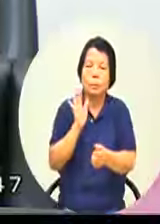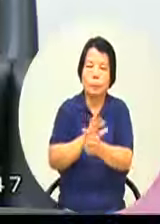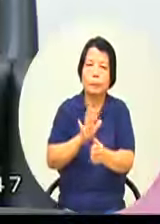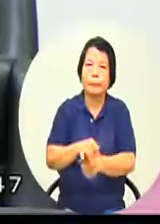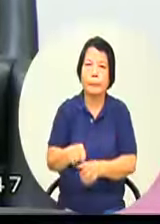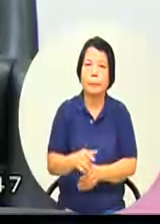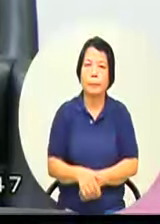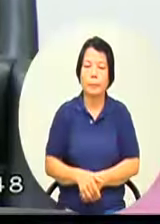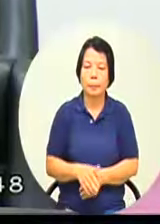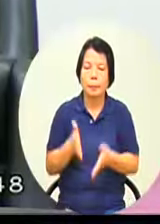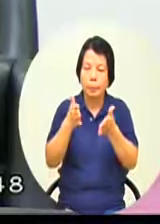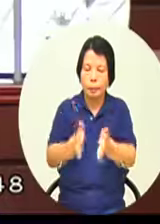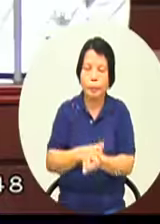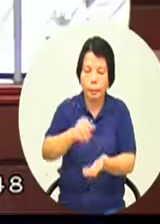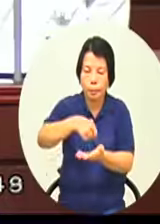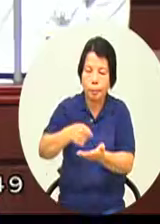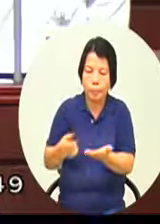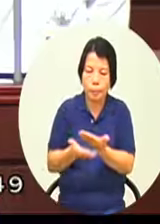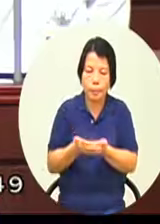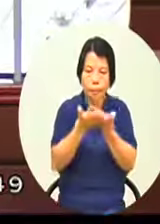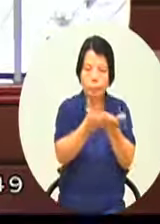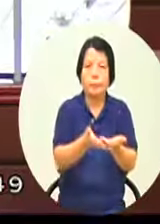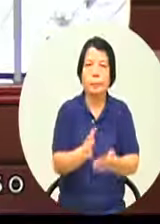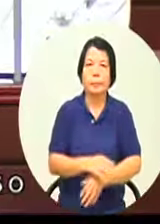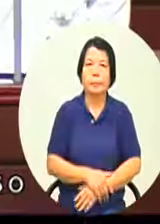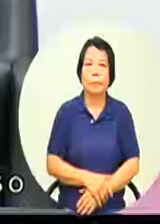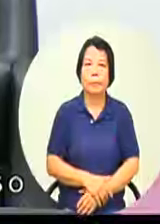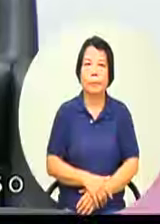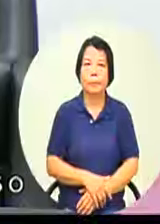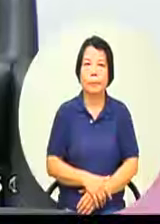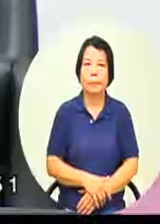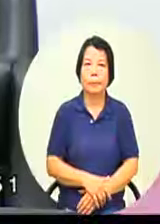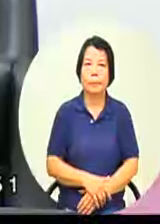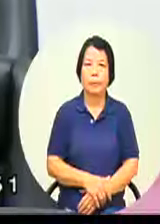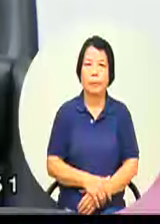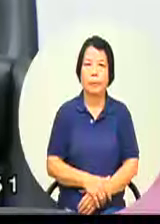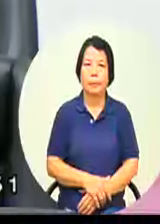好，这个部分我们用书面跟议员报告。